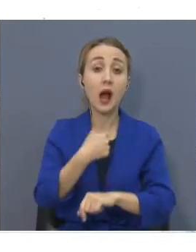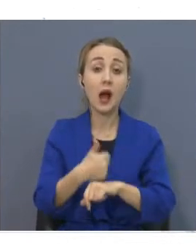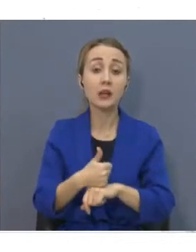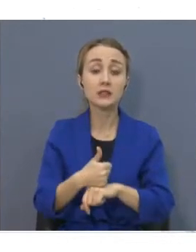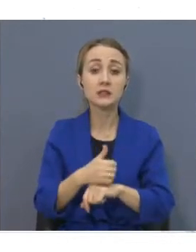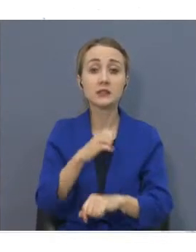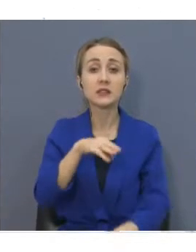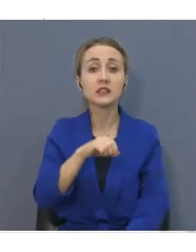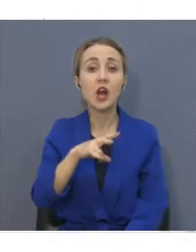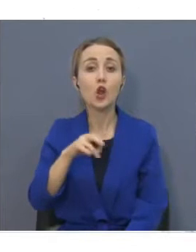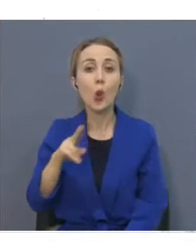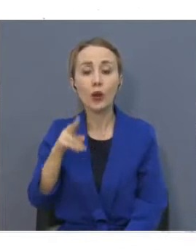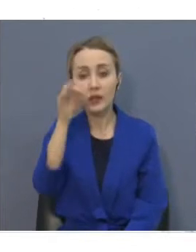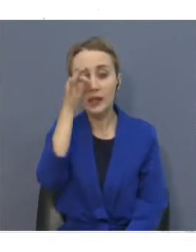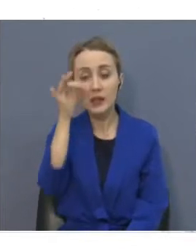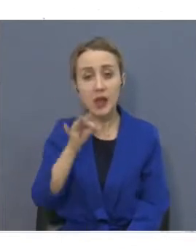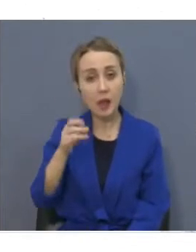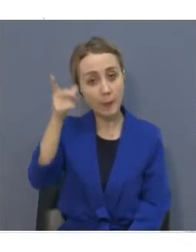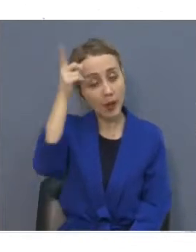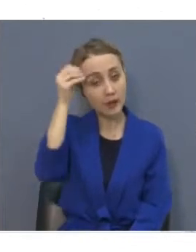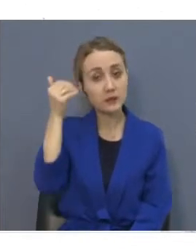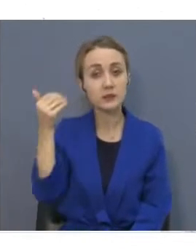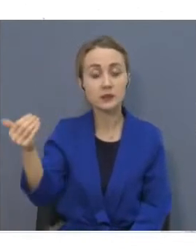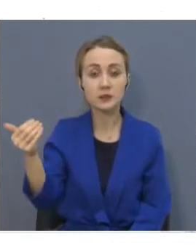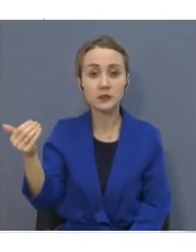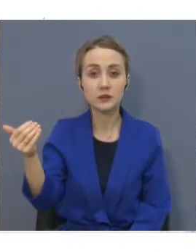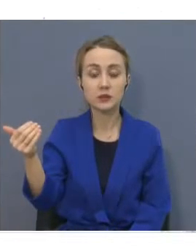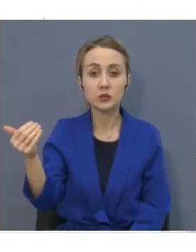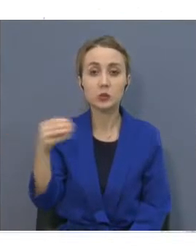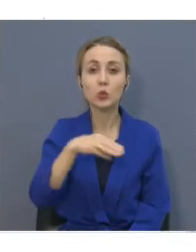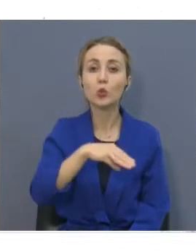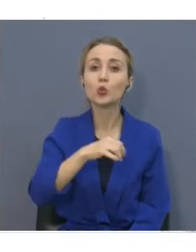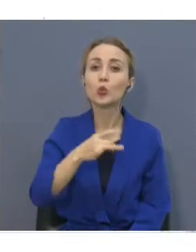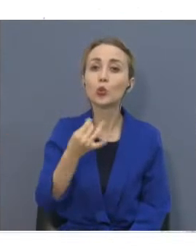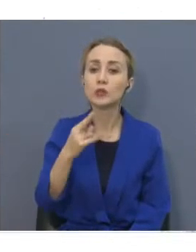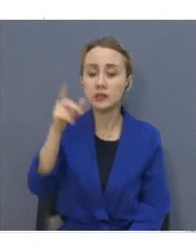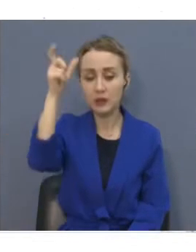станки немецкие, терминалы хранения, там турецкое оборудование.